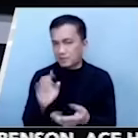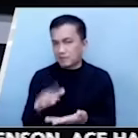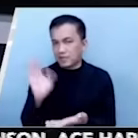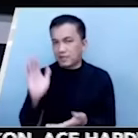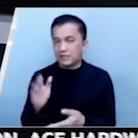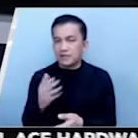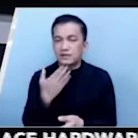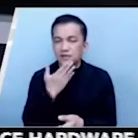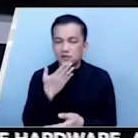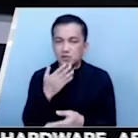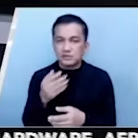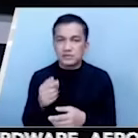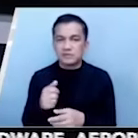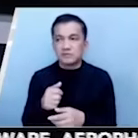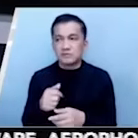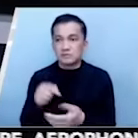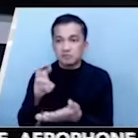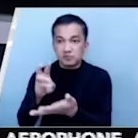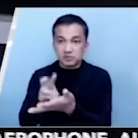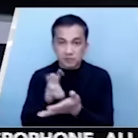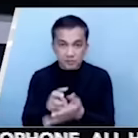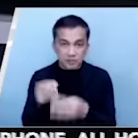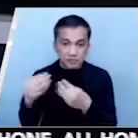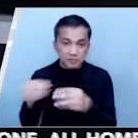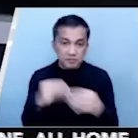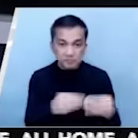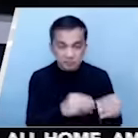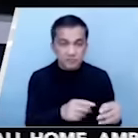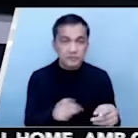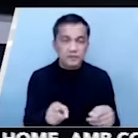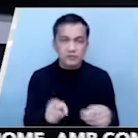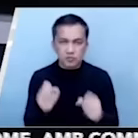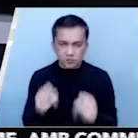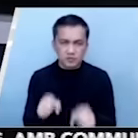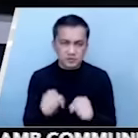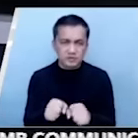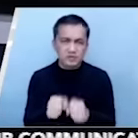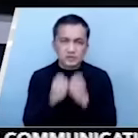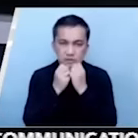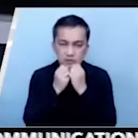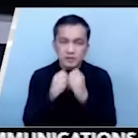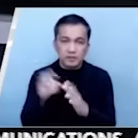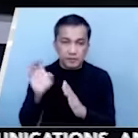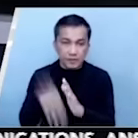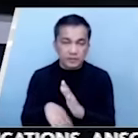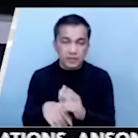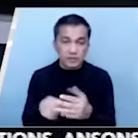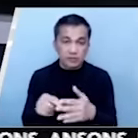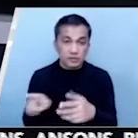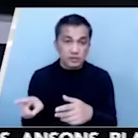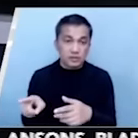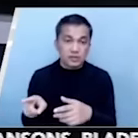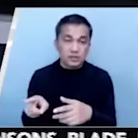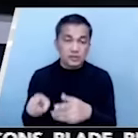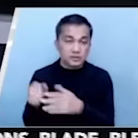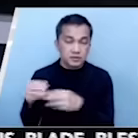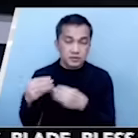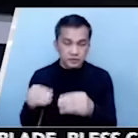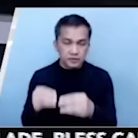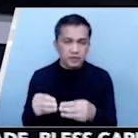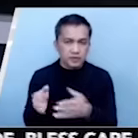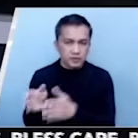ilang pamilihan. Para raw mapanatiling makatwiran ang presyo nito sa mga pamilihan, may paraang isinusulong ang Sugar